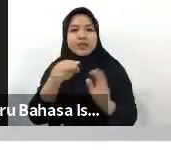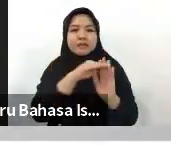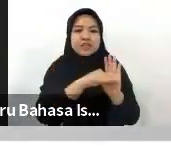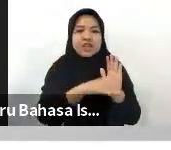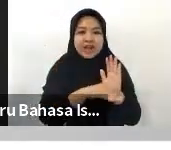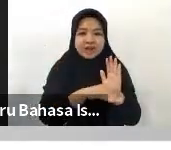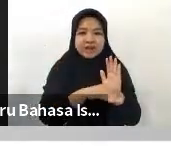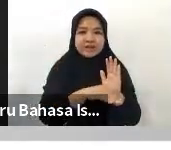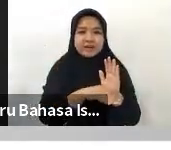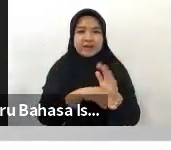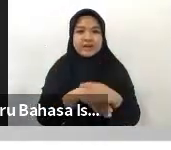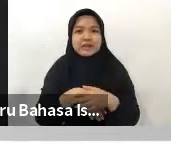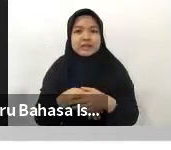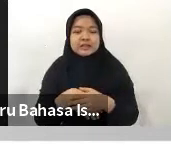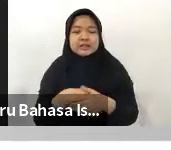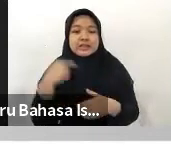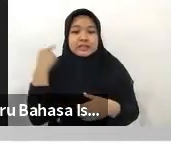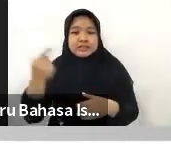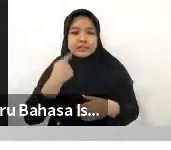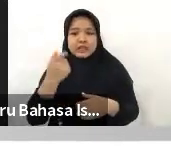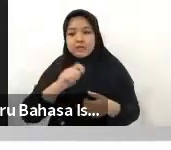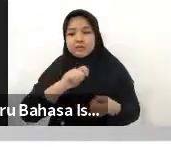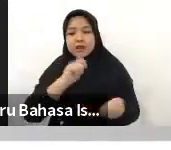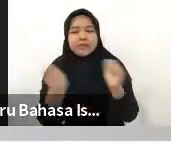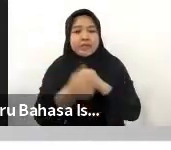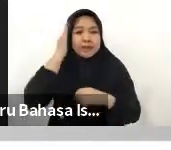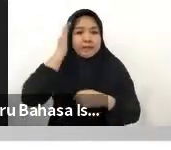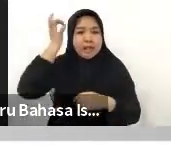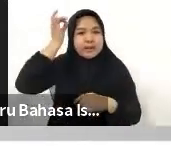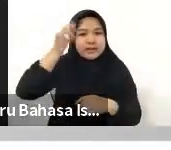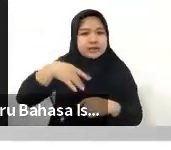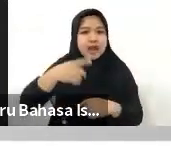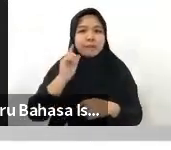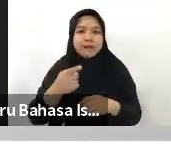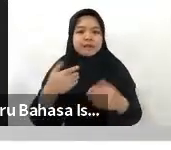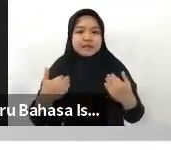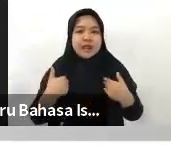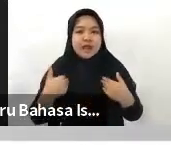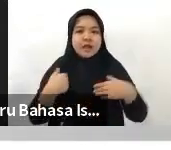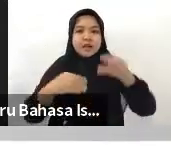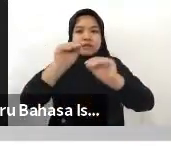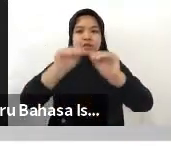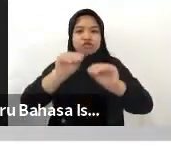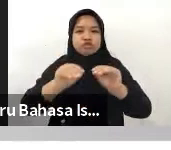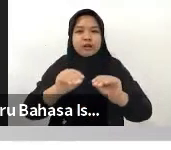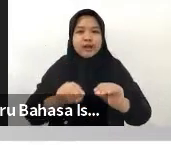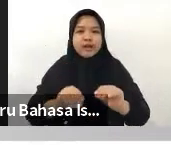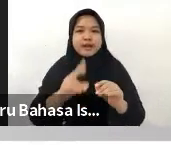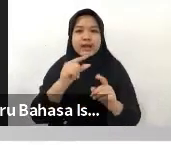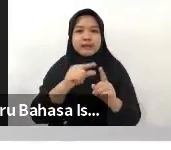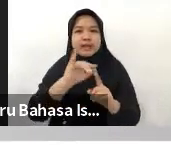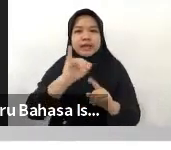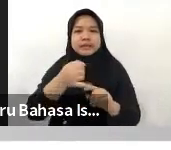Jadi setiap pergantian kepala desa pasti ada penyusunan RPJM